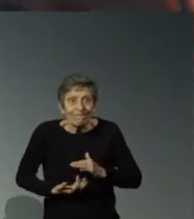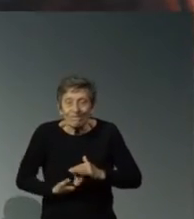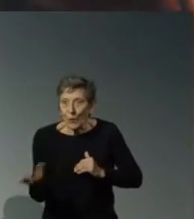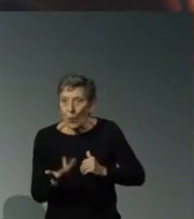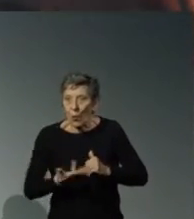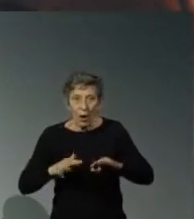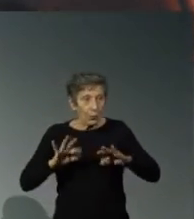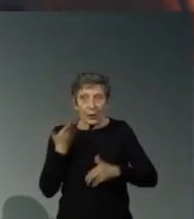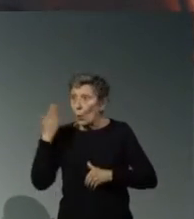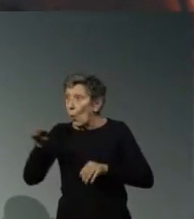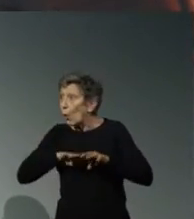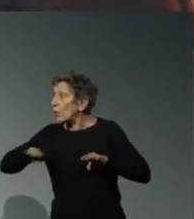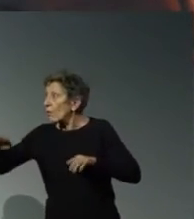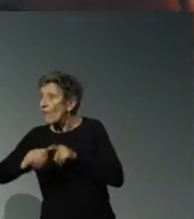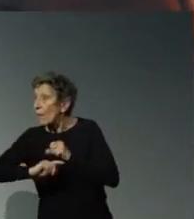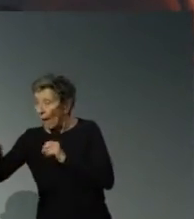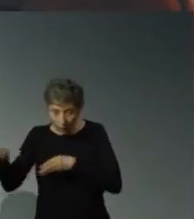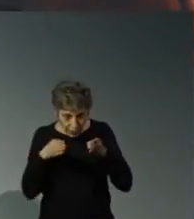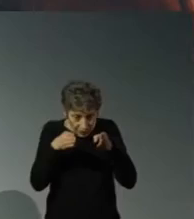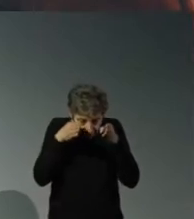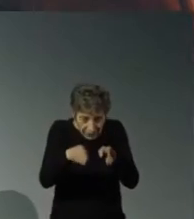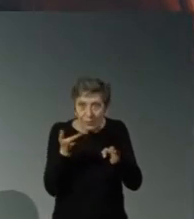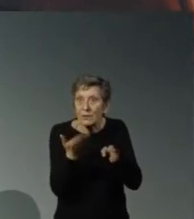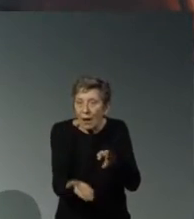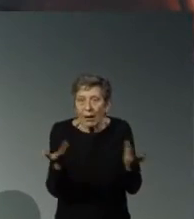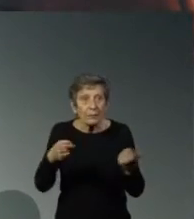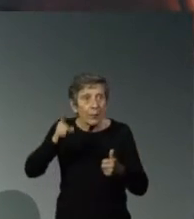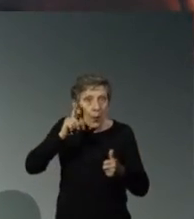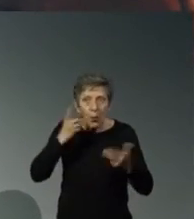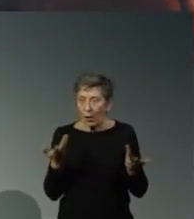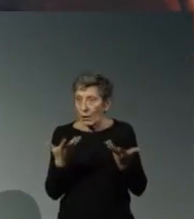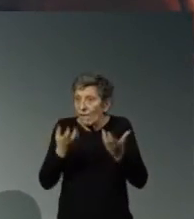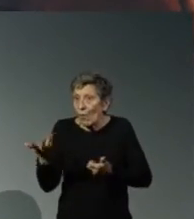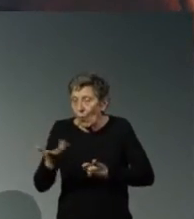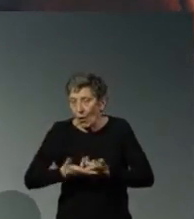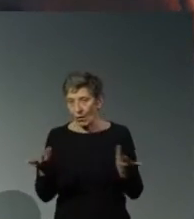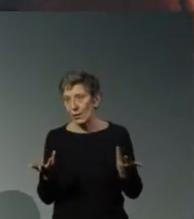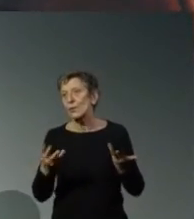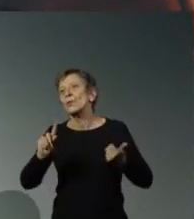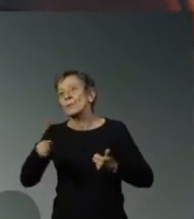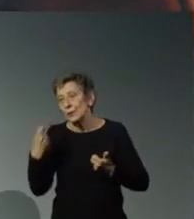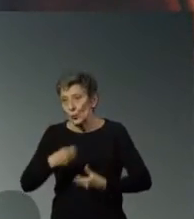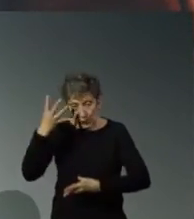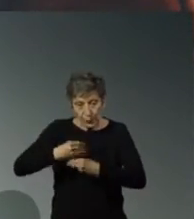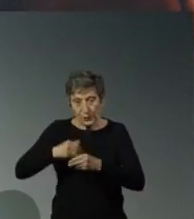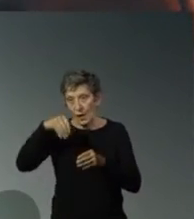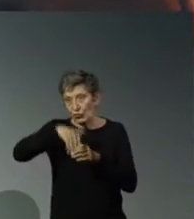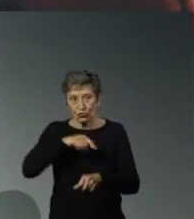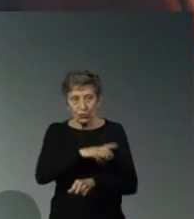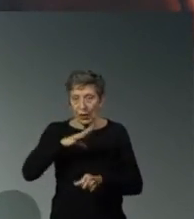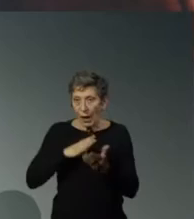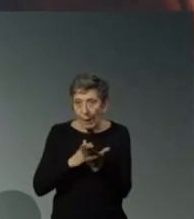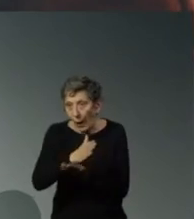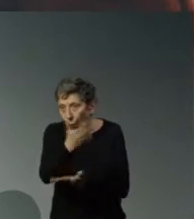chose, et ce vers quoi ils vont, en fait, à quoi ils aspirent. Donc il y a des parcours biographiques à l'intérieur de cet apprentissage, et puis